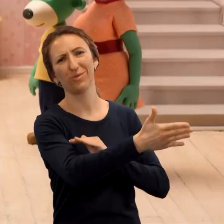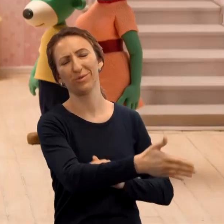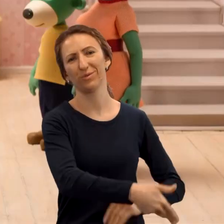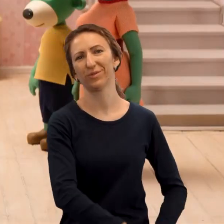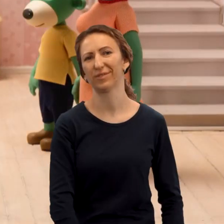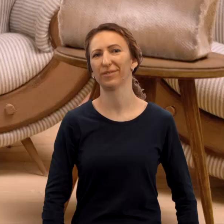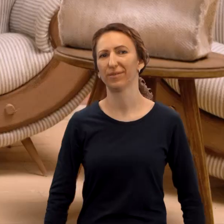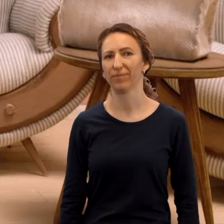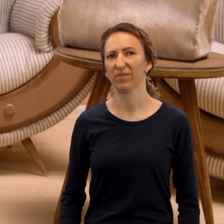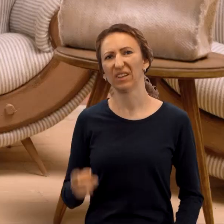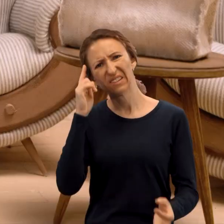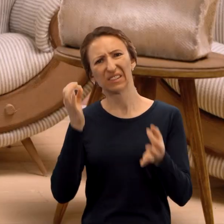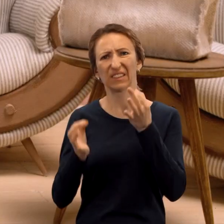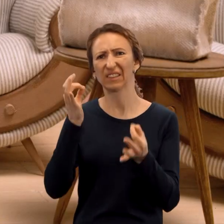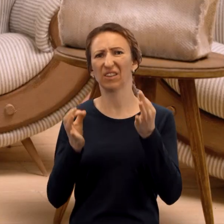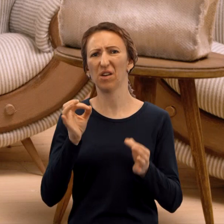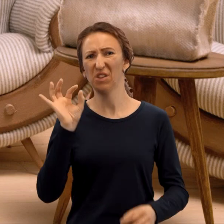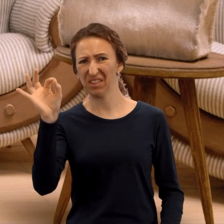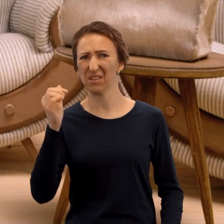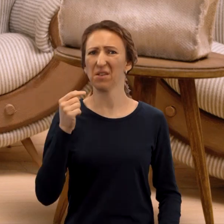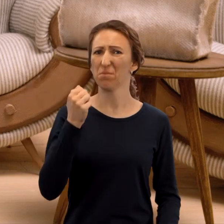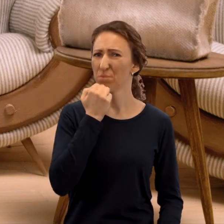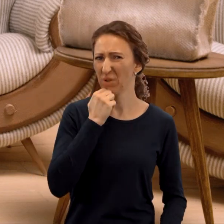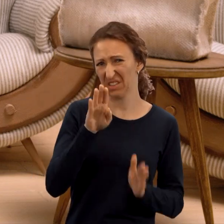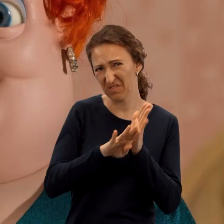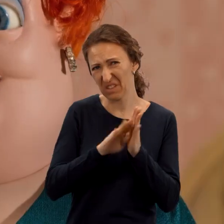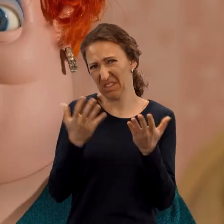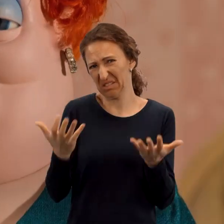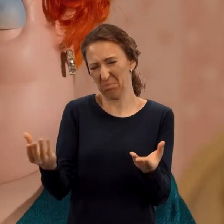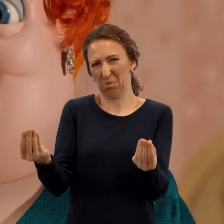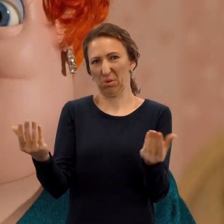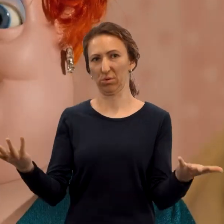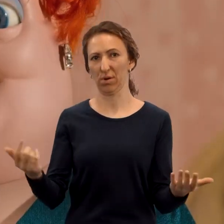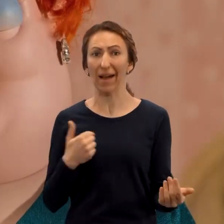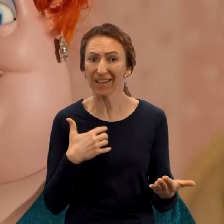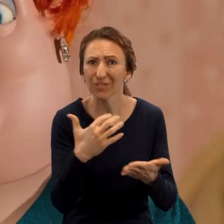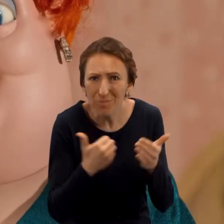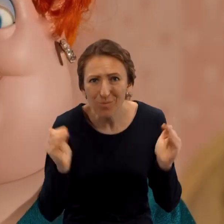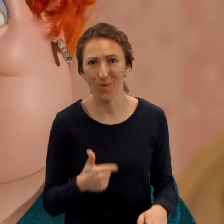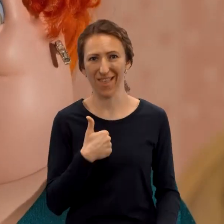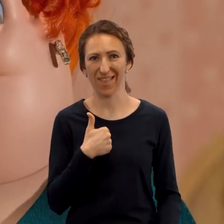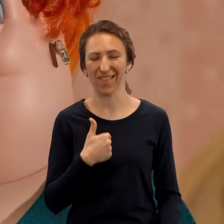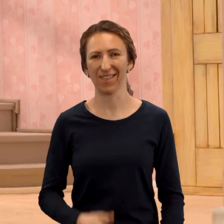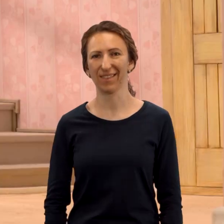Najzwyczajniej. To zastanów się, po co ci takie zwykłe buty? Ja mogę je ostatecznie